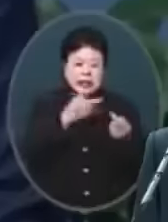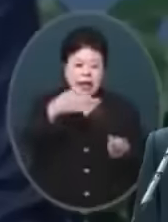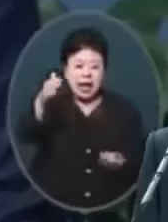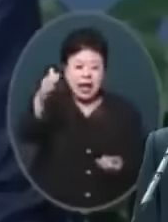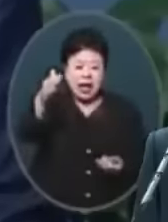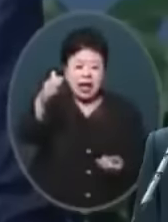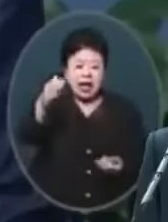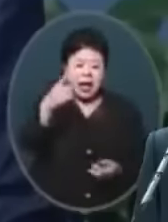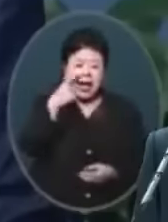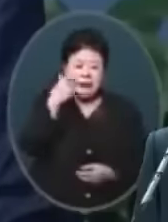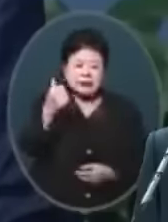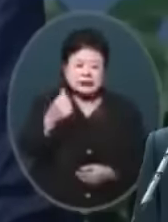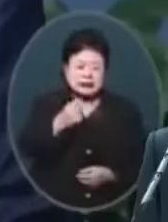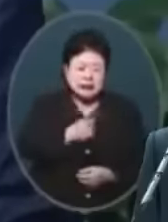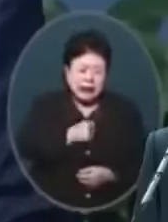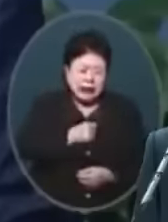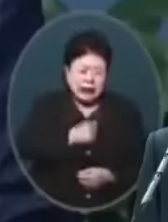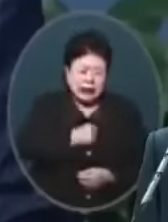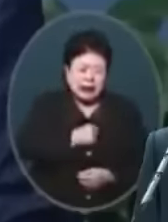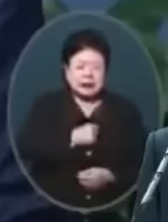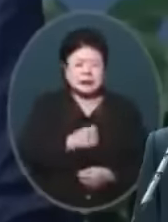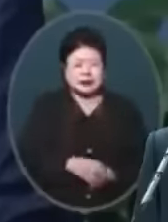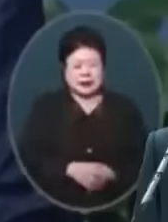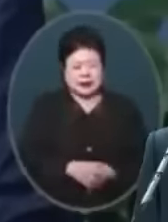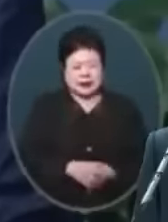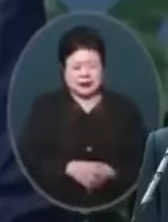그러니 아버지가 가슴을 치는 것입니다.